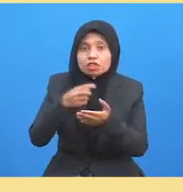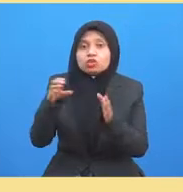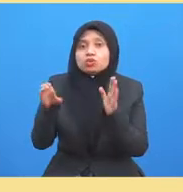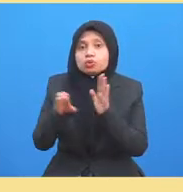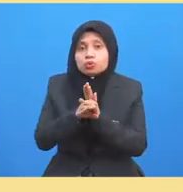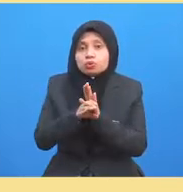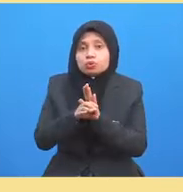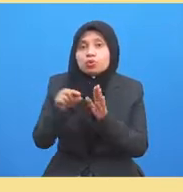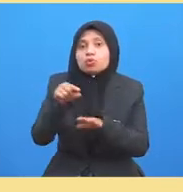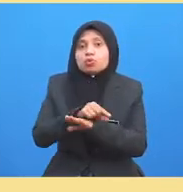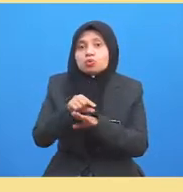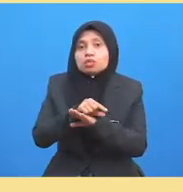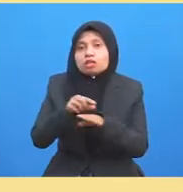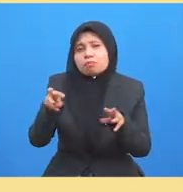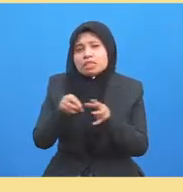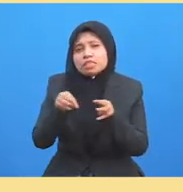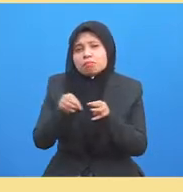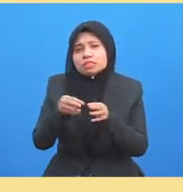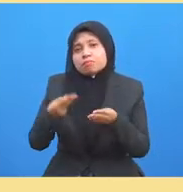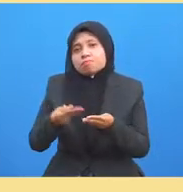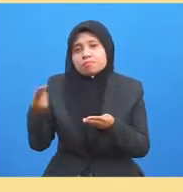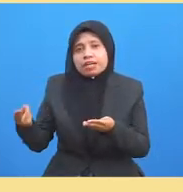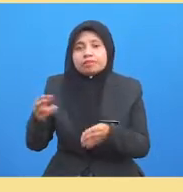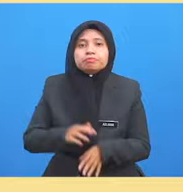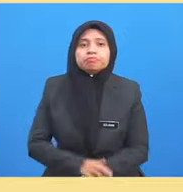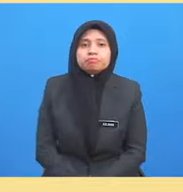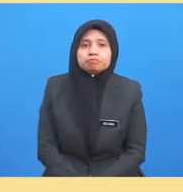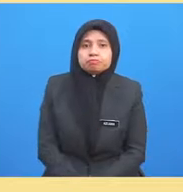menggunakan pelbagai bahan.